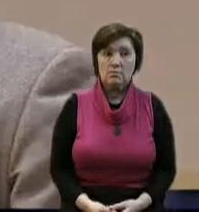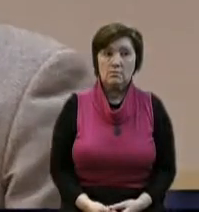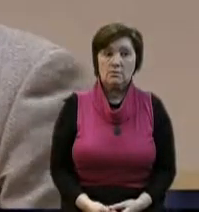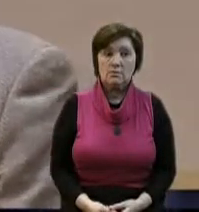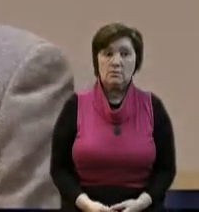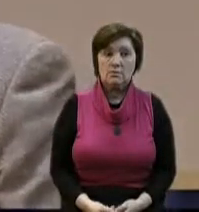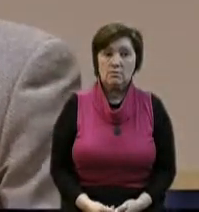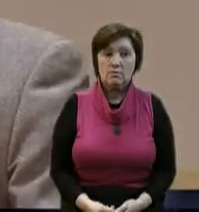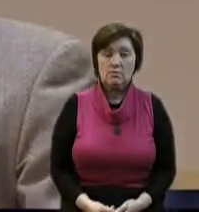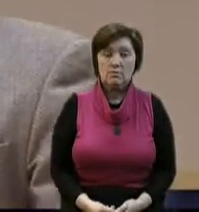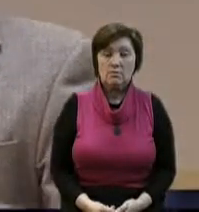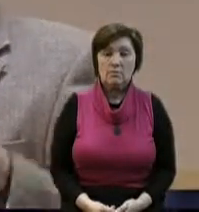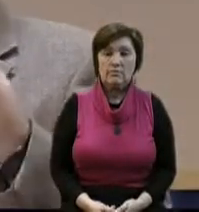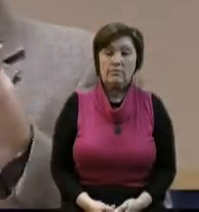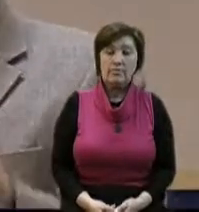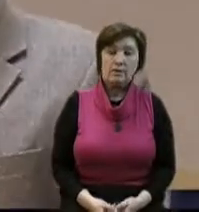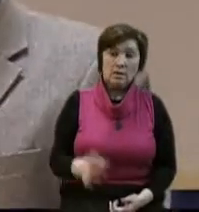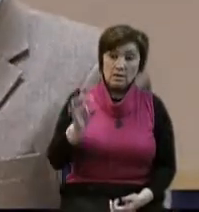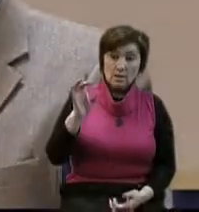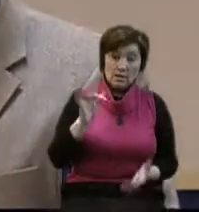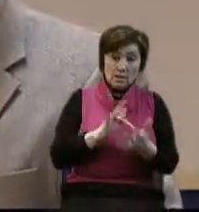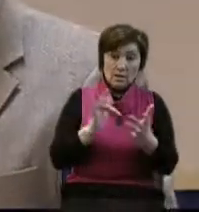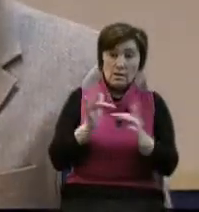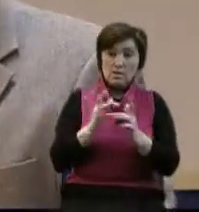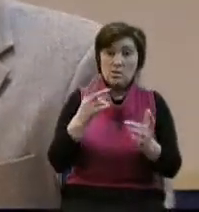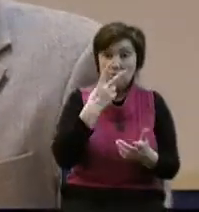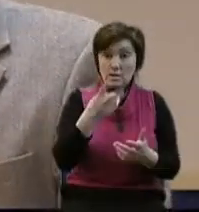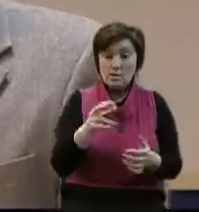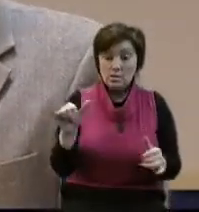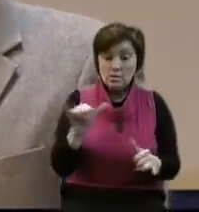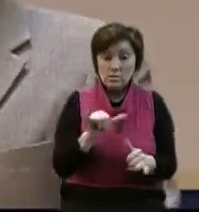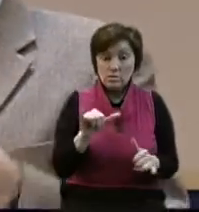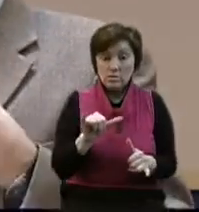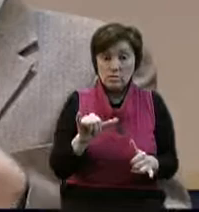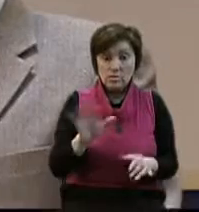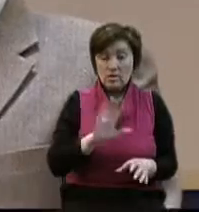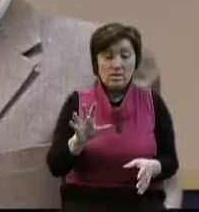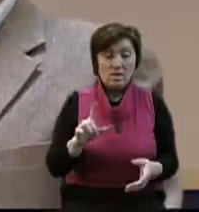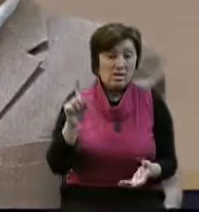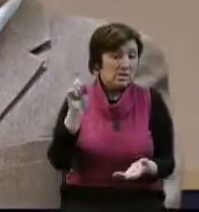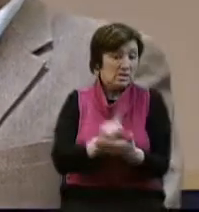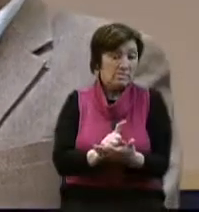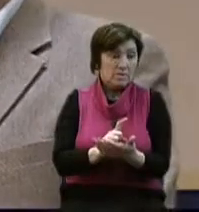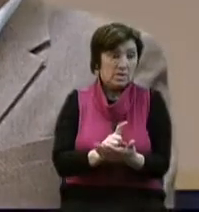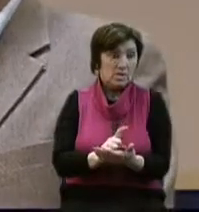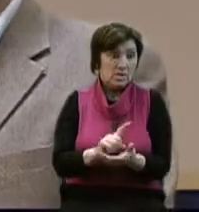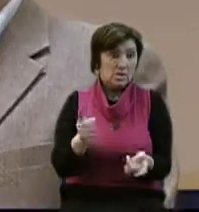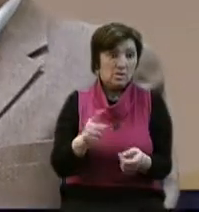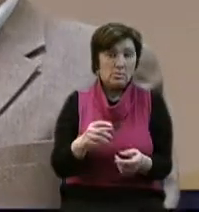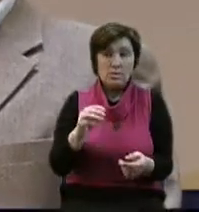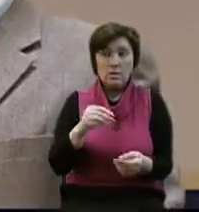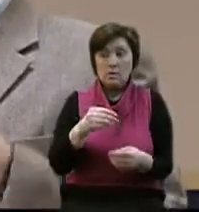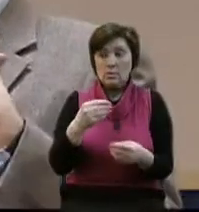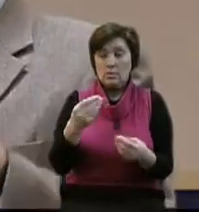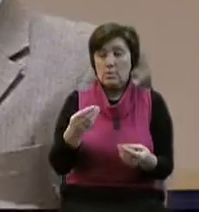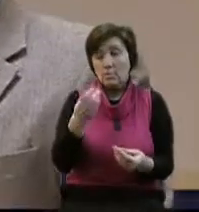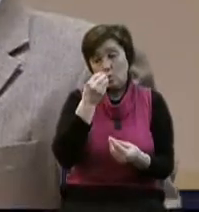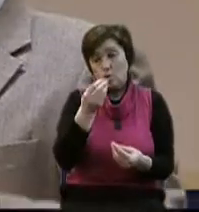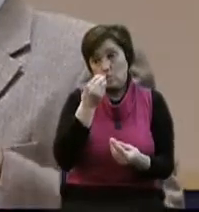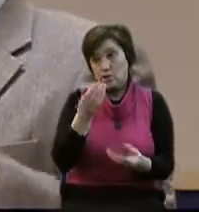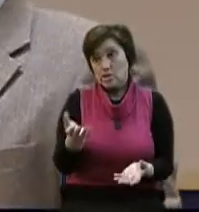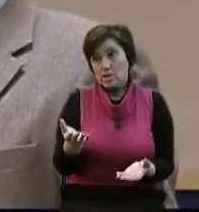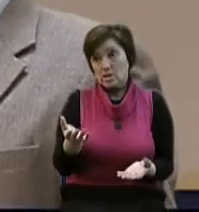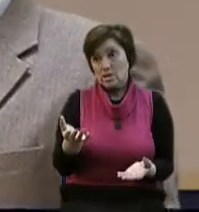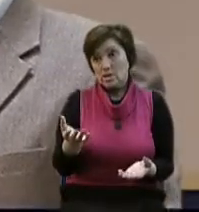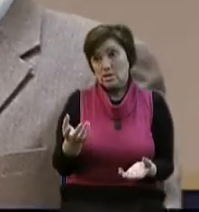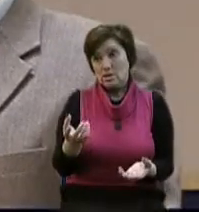Иисус показал в отношении субботы, что суббота не запрещает, чтобы мы удовлетворяли свои